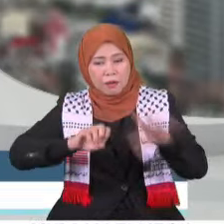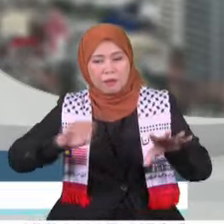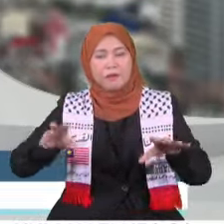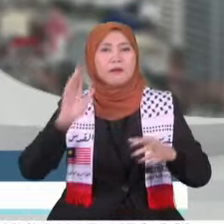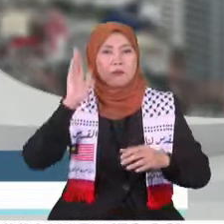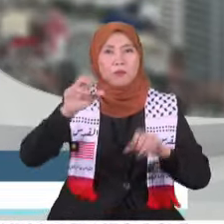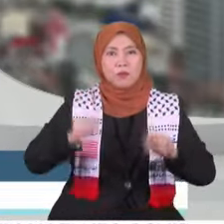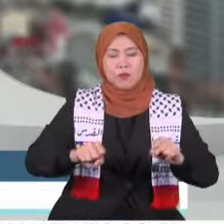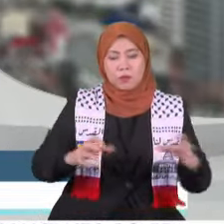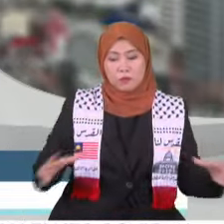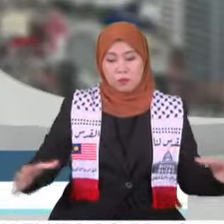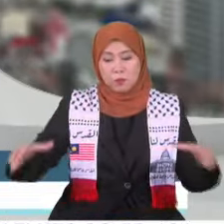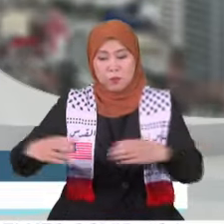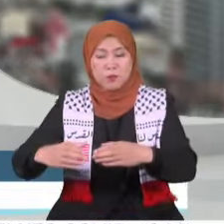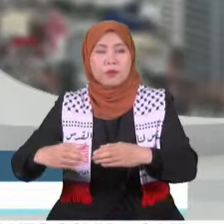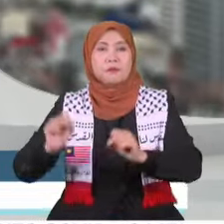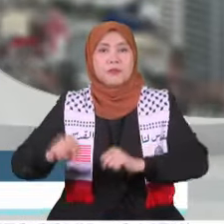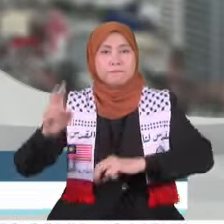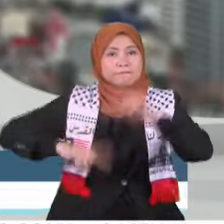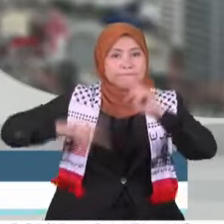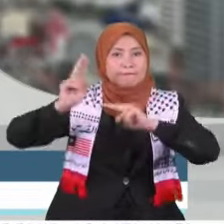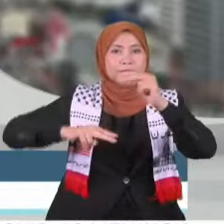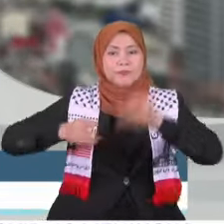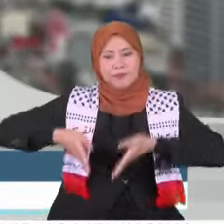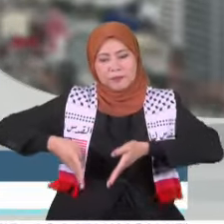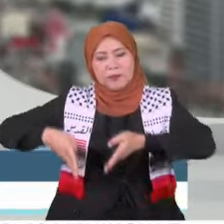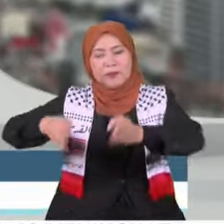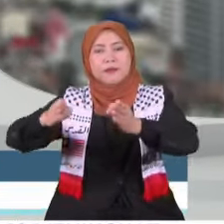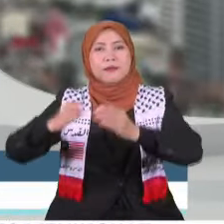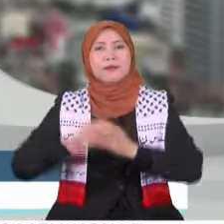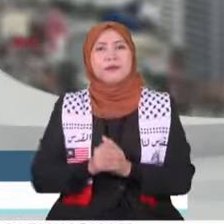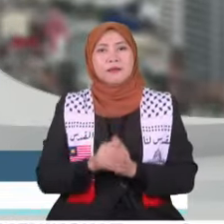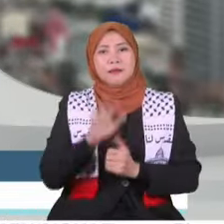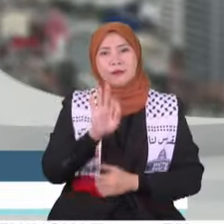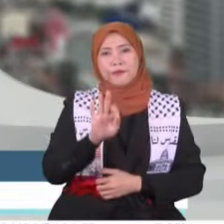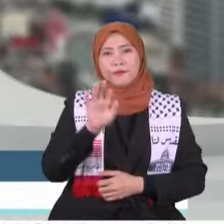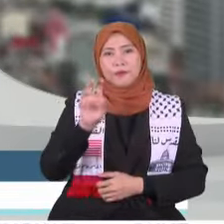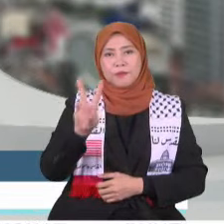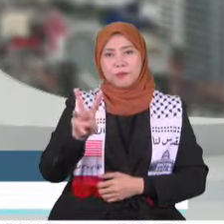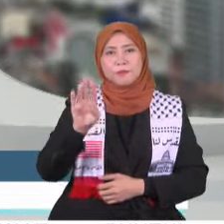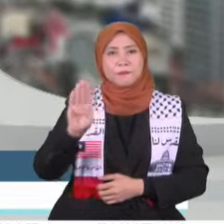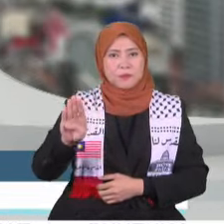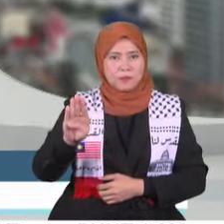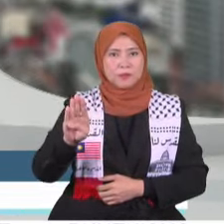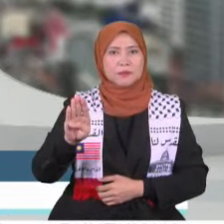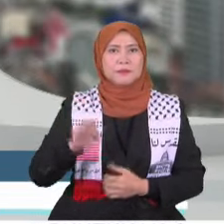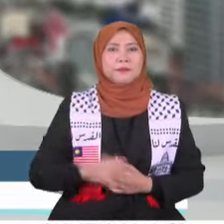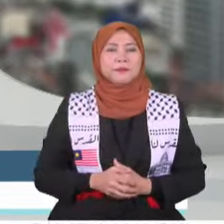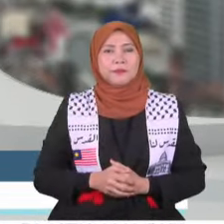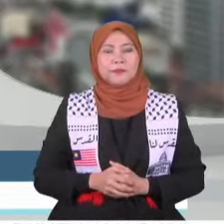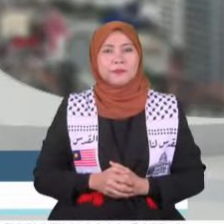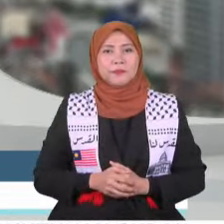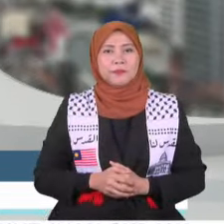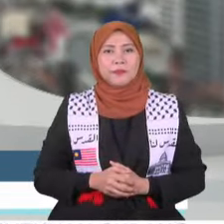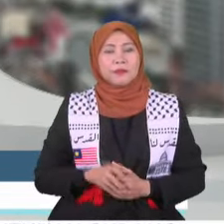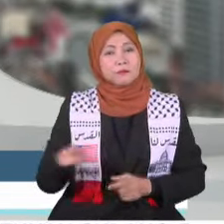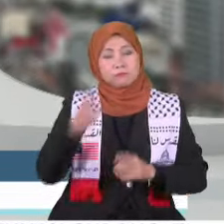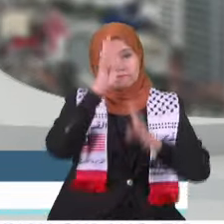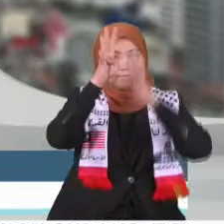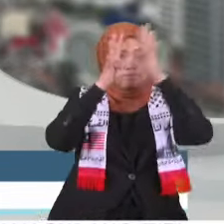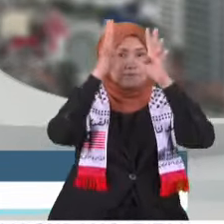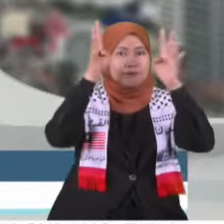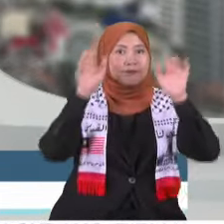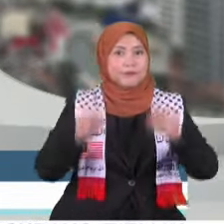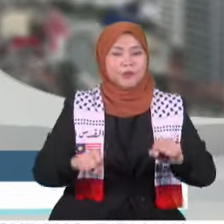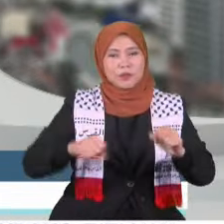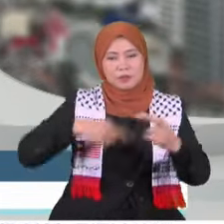binaan jalan raya. Menerusi projek Asphalt Food Waste Binder, FWB dan Maltonator. Inovasi berkenaan